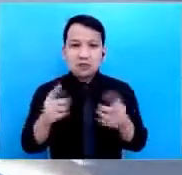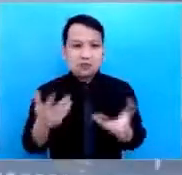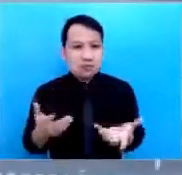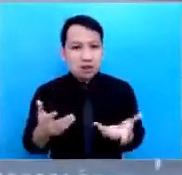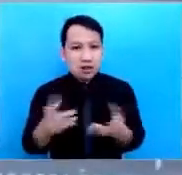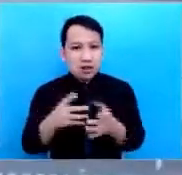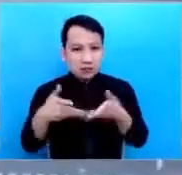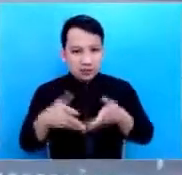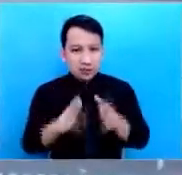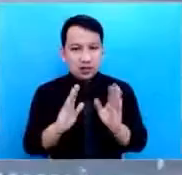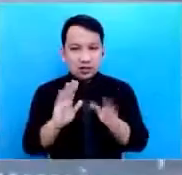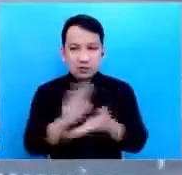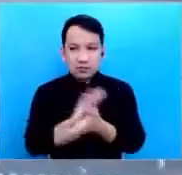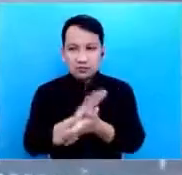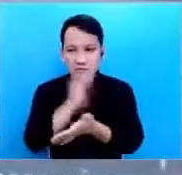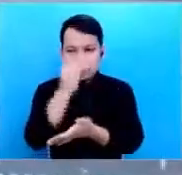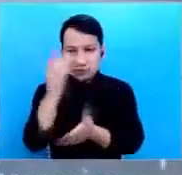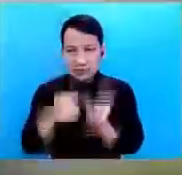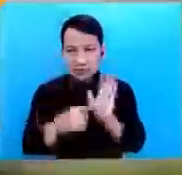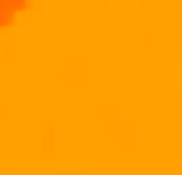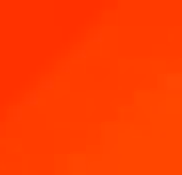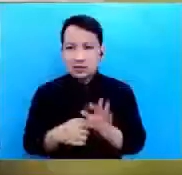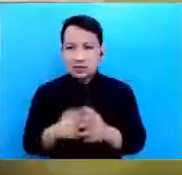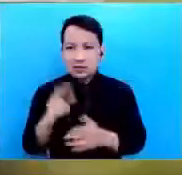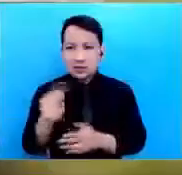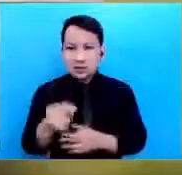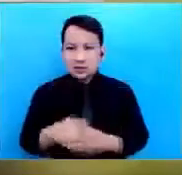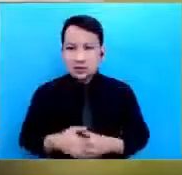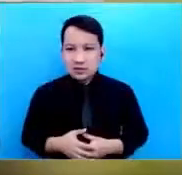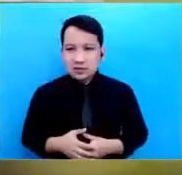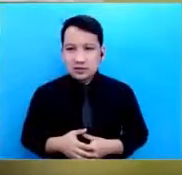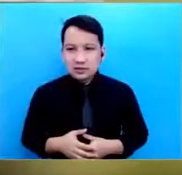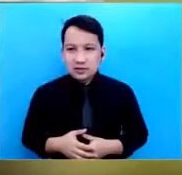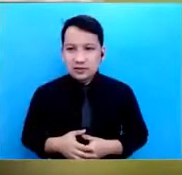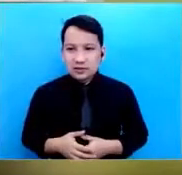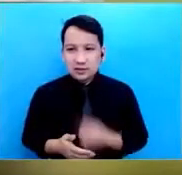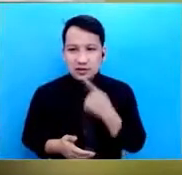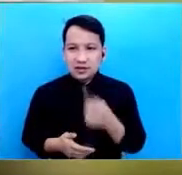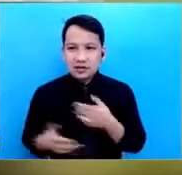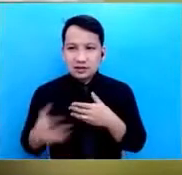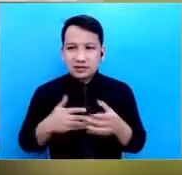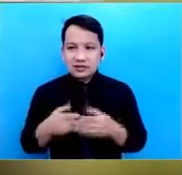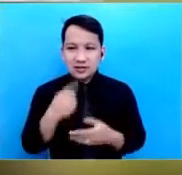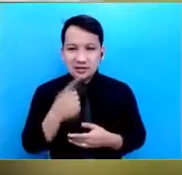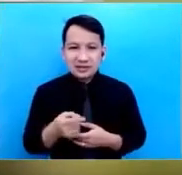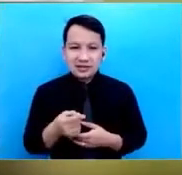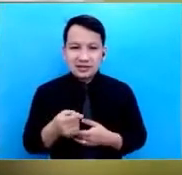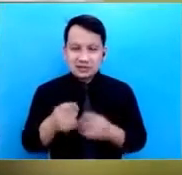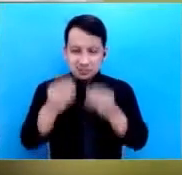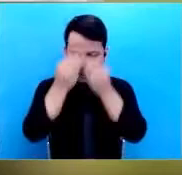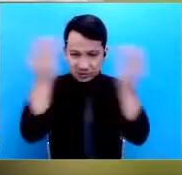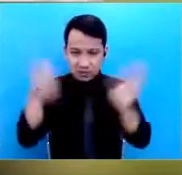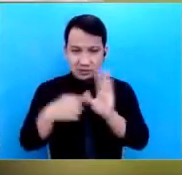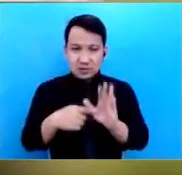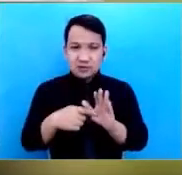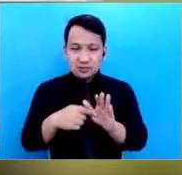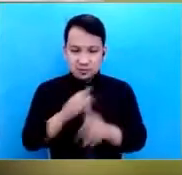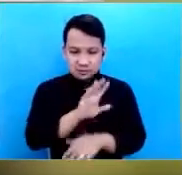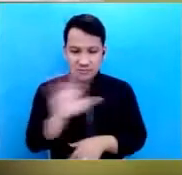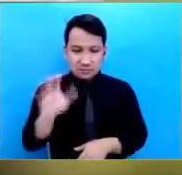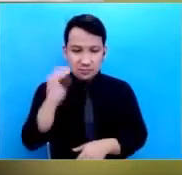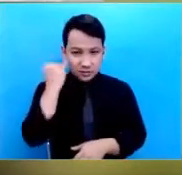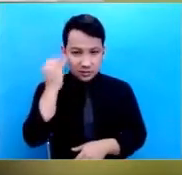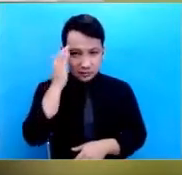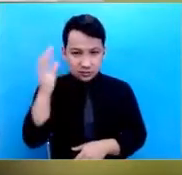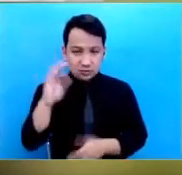permit mula sa COMELEC ang kanyang kampo. At live mula sa Quezon City, nasa frontline ng baligtang yan si JC Cosico.